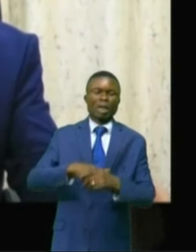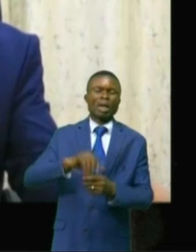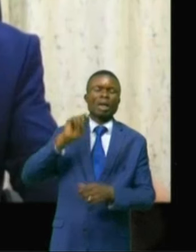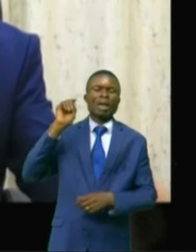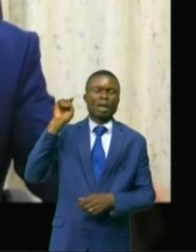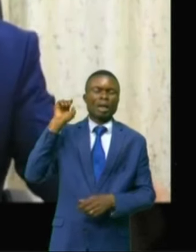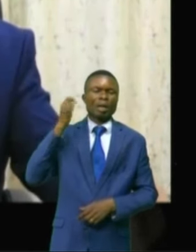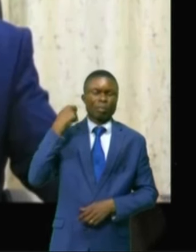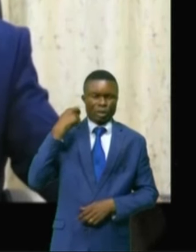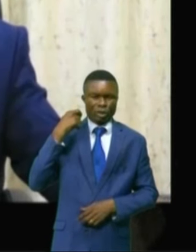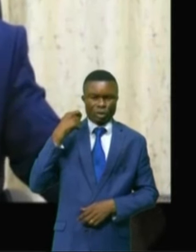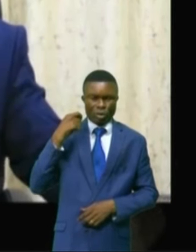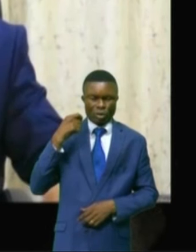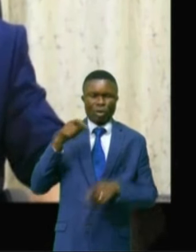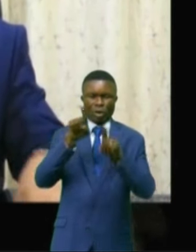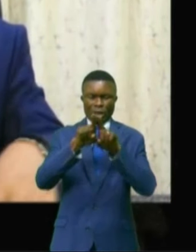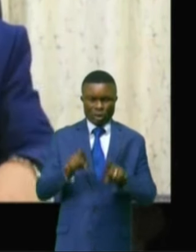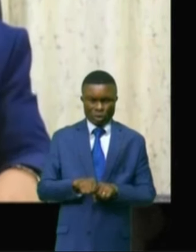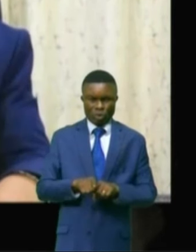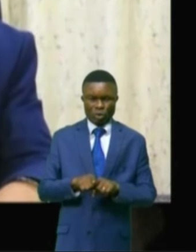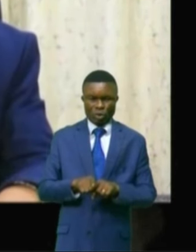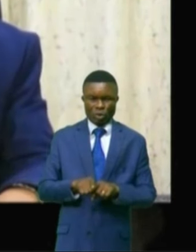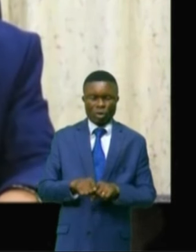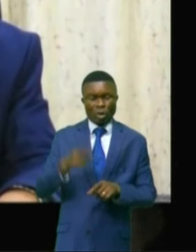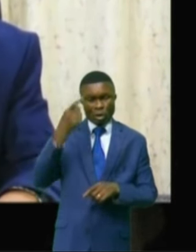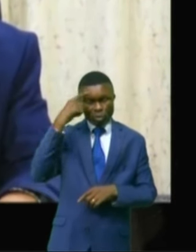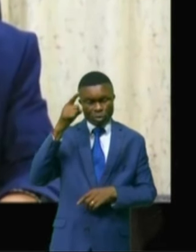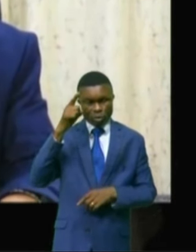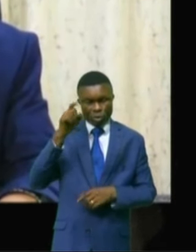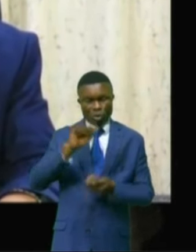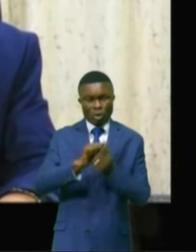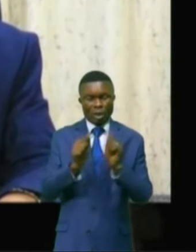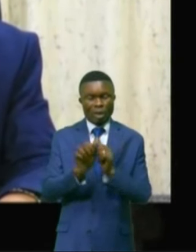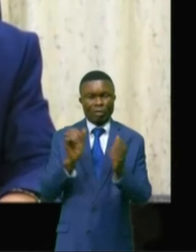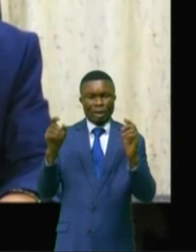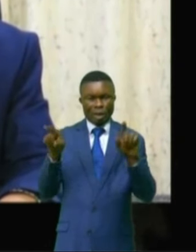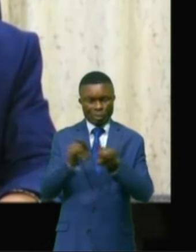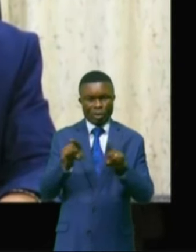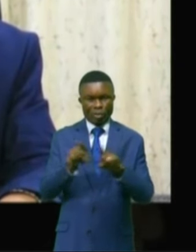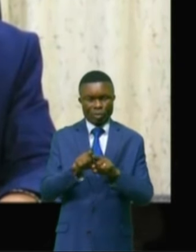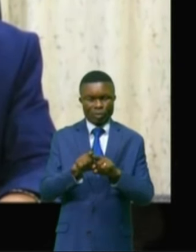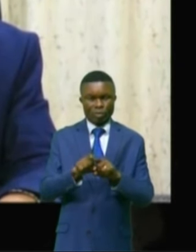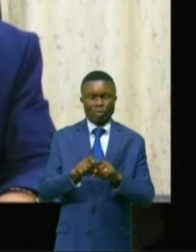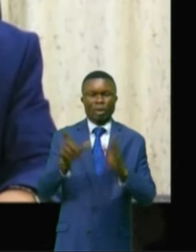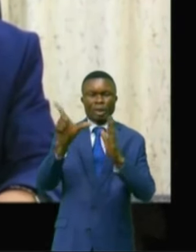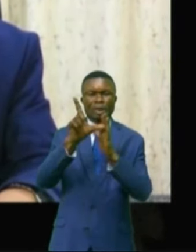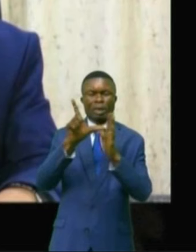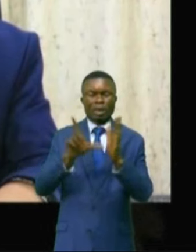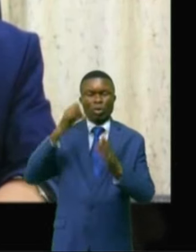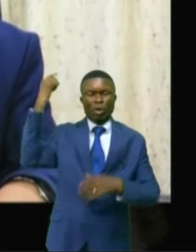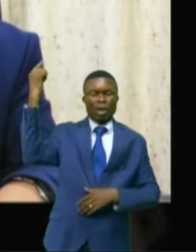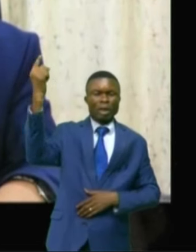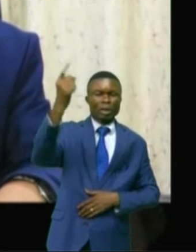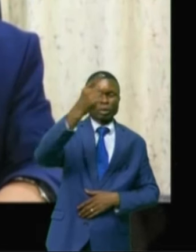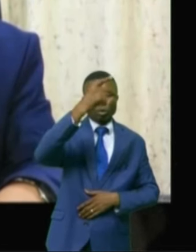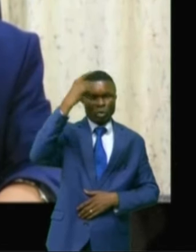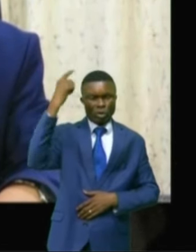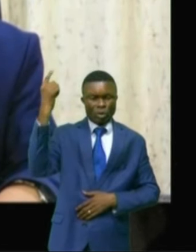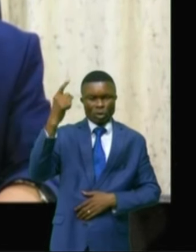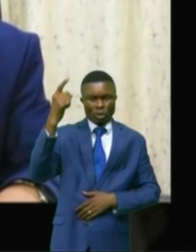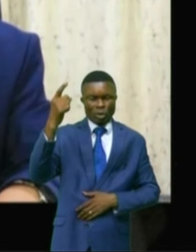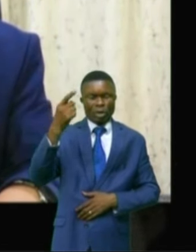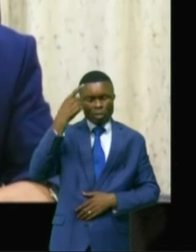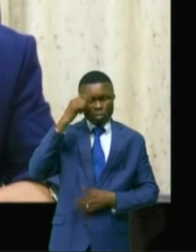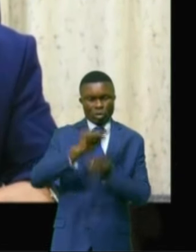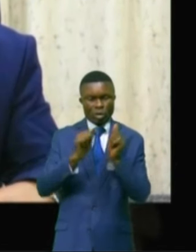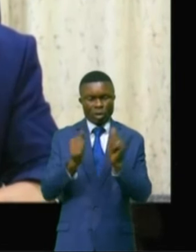de détention et ce, pour se conformer aux standards internationaux en la